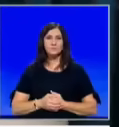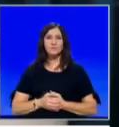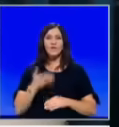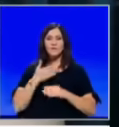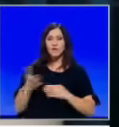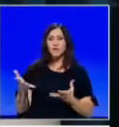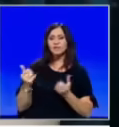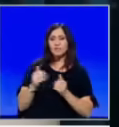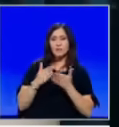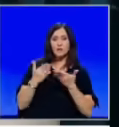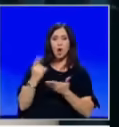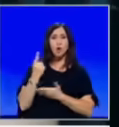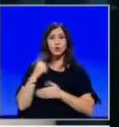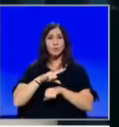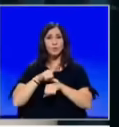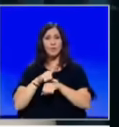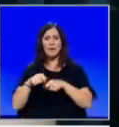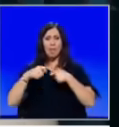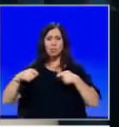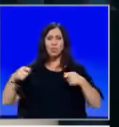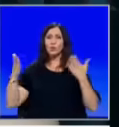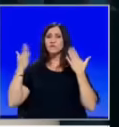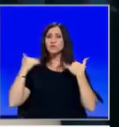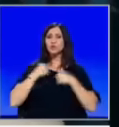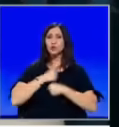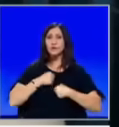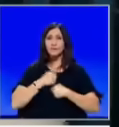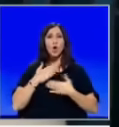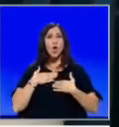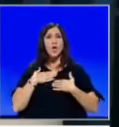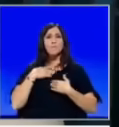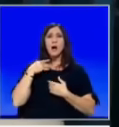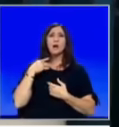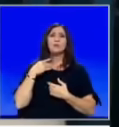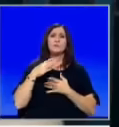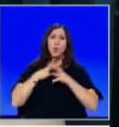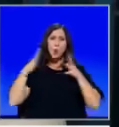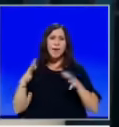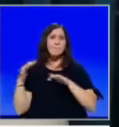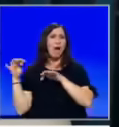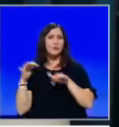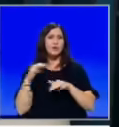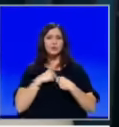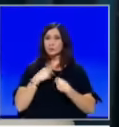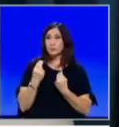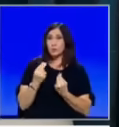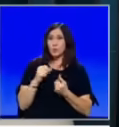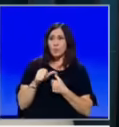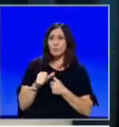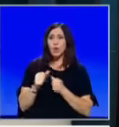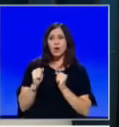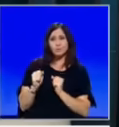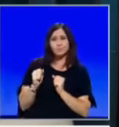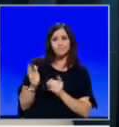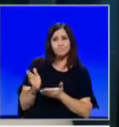Винаги вземам книга, особено по време на дълги въздушни тревоги и масирани атаки. Чувствам се по-добре и по-лесно